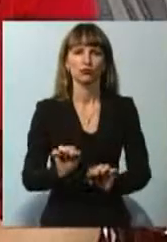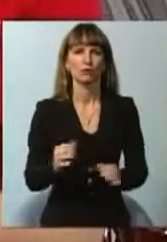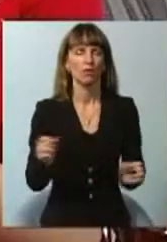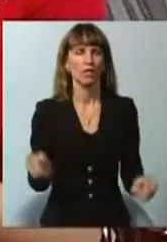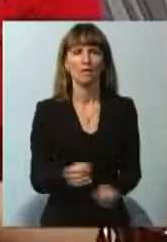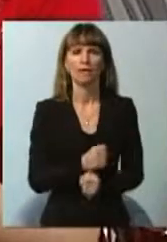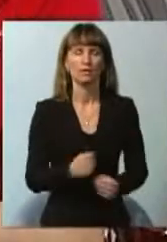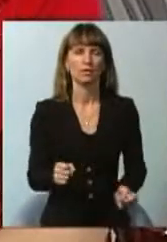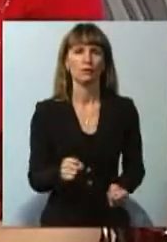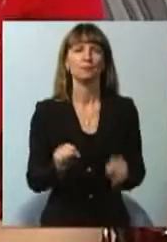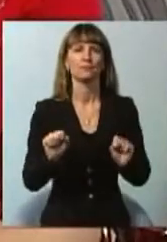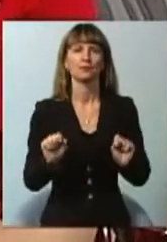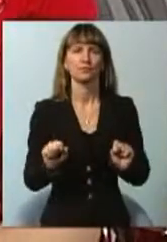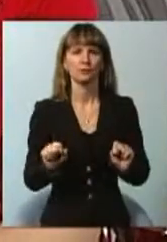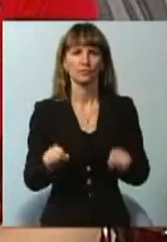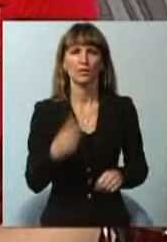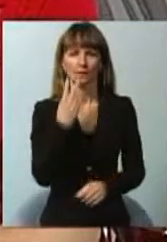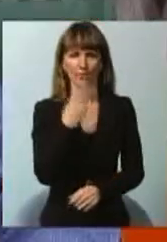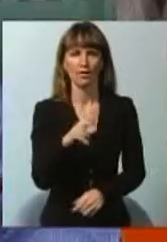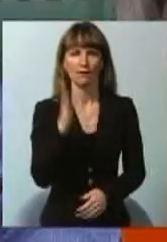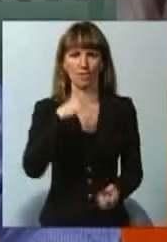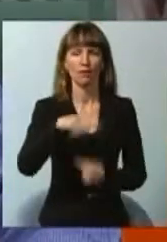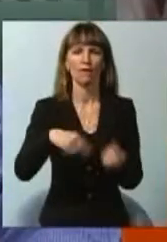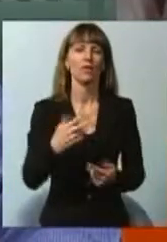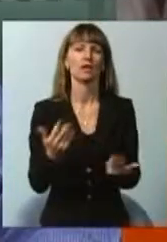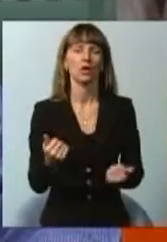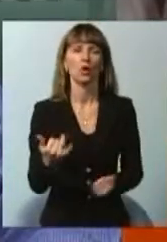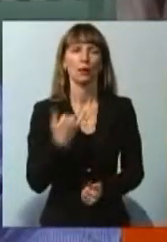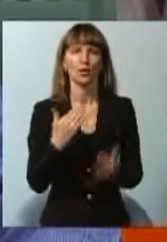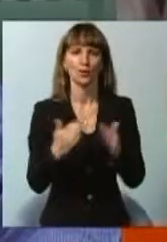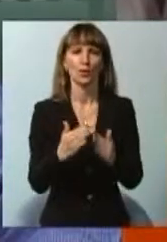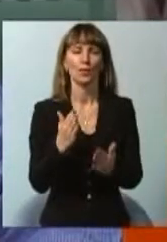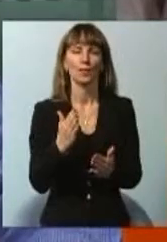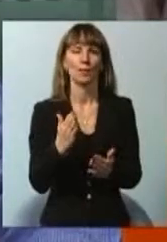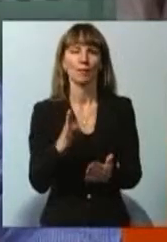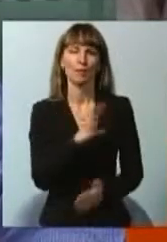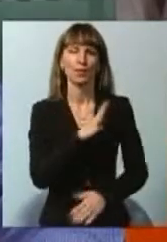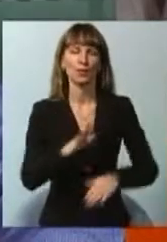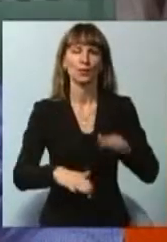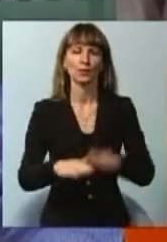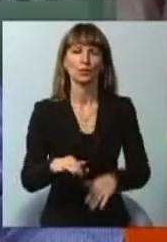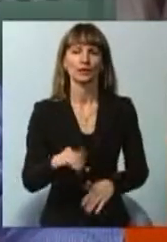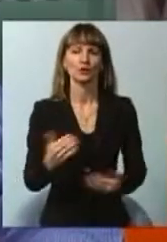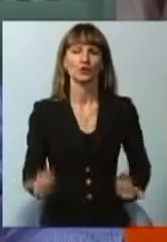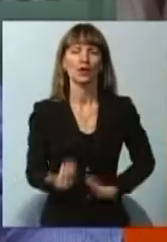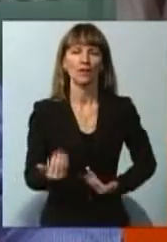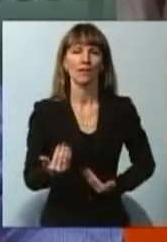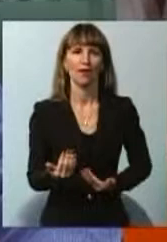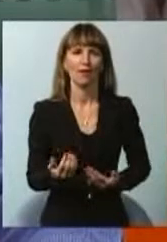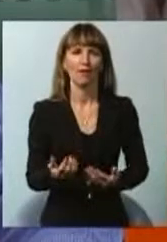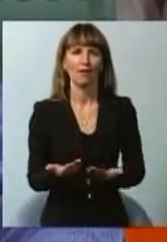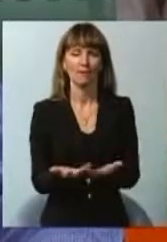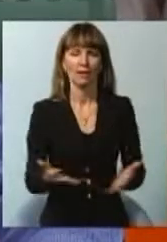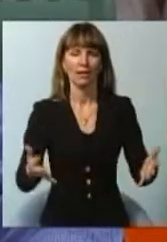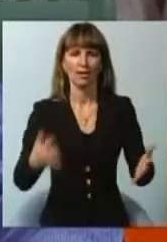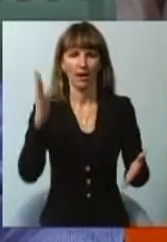неможливо. А чи можна, чи бачив ти водоверт? Так, в мене вдома живе ручний, він у раковині живе, якщо воду включити, то